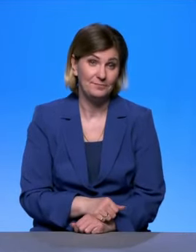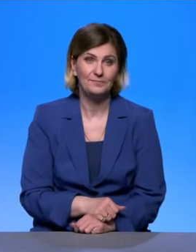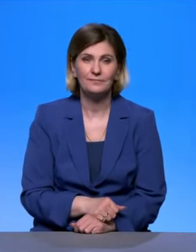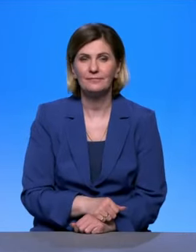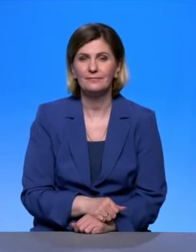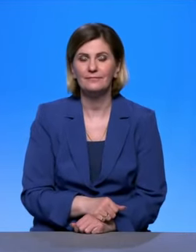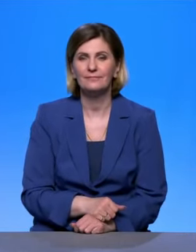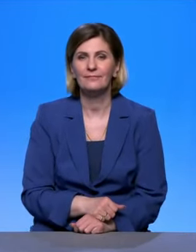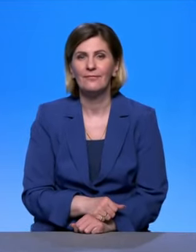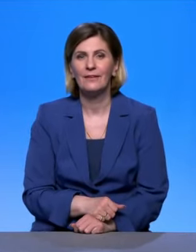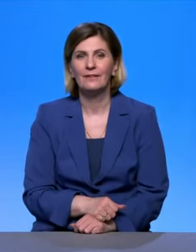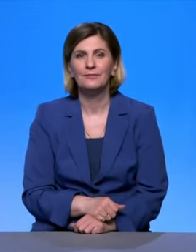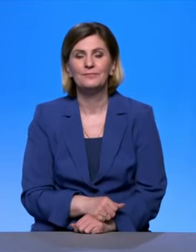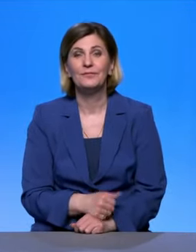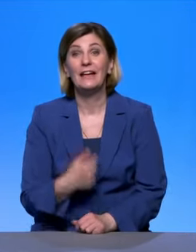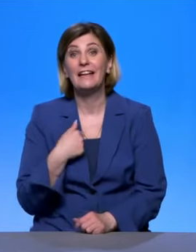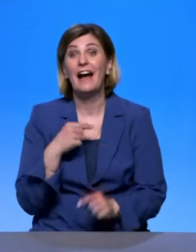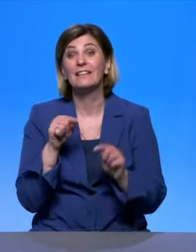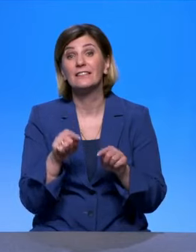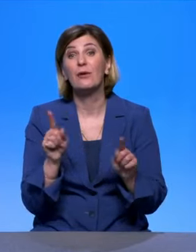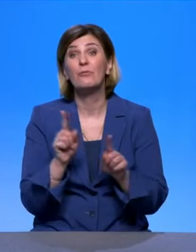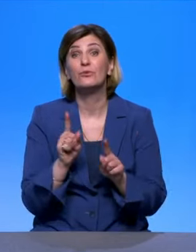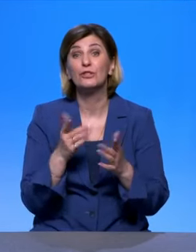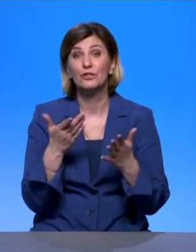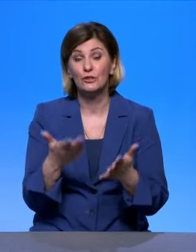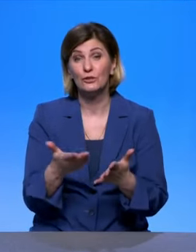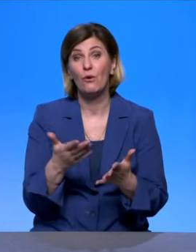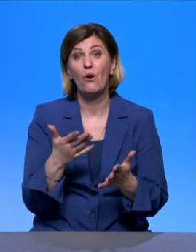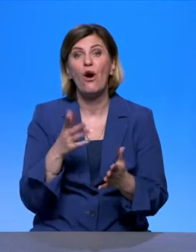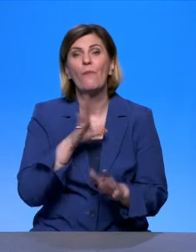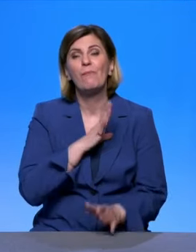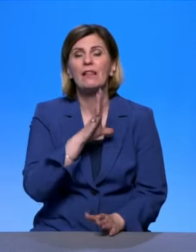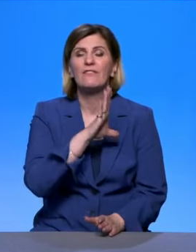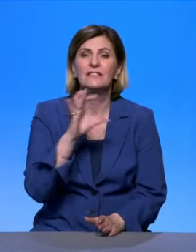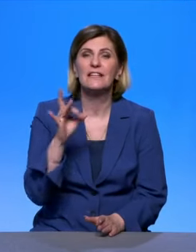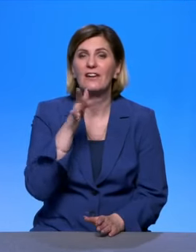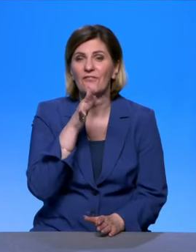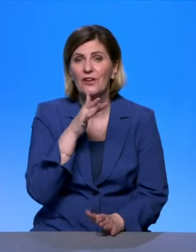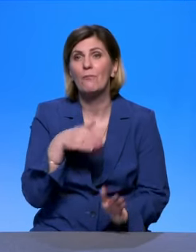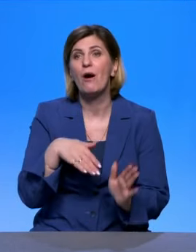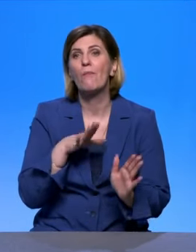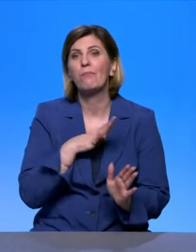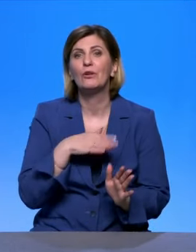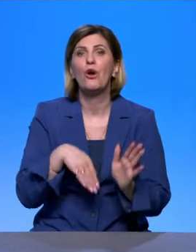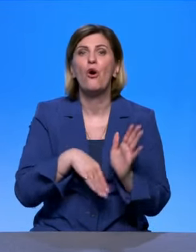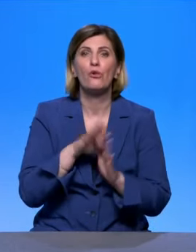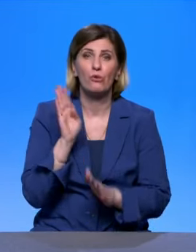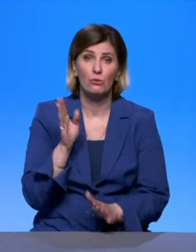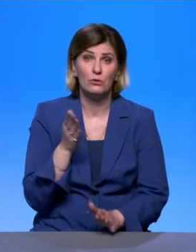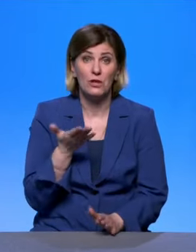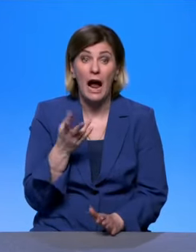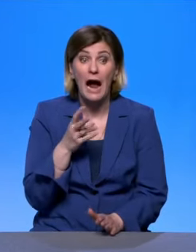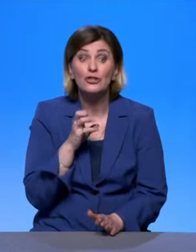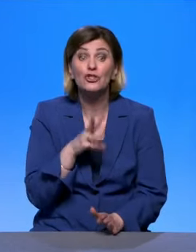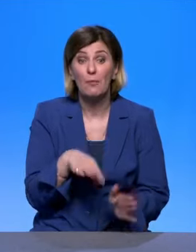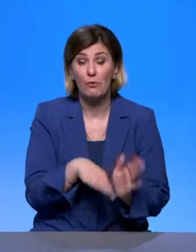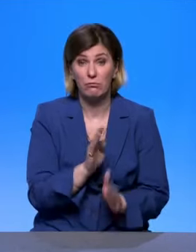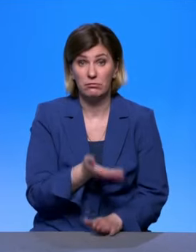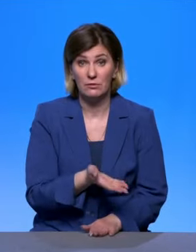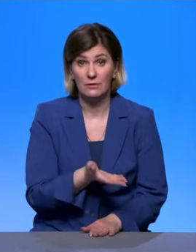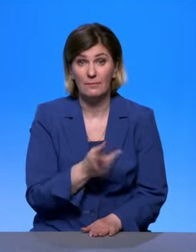Нечестно. Я к тому, что вот говорит, вот в советское время был отличный экзамен. Ну, а чем именно отлично-то? Потому